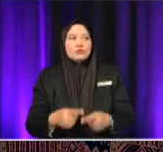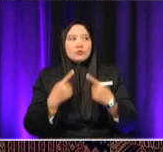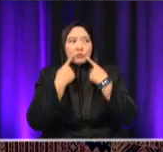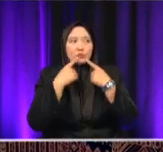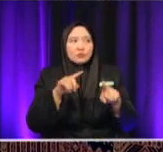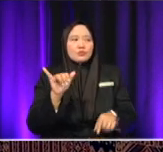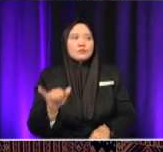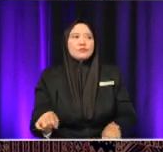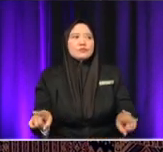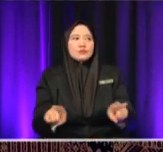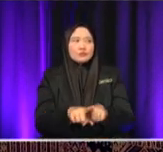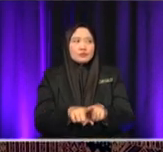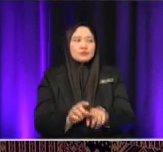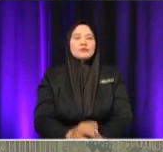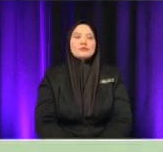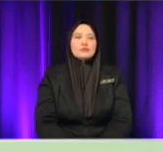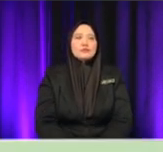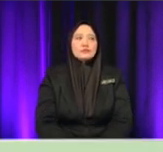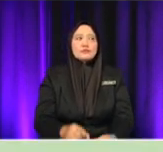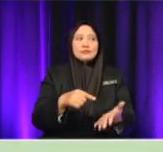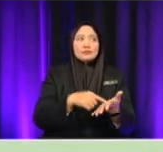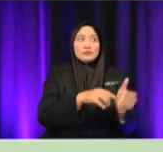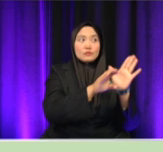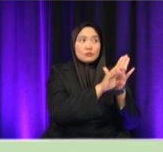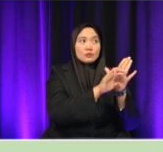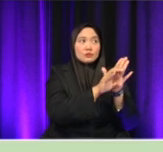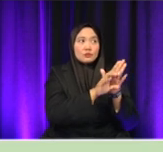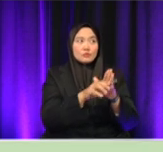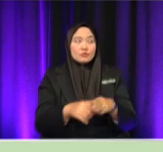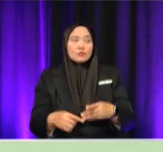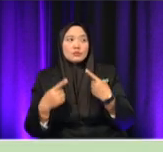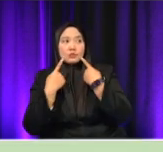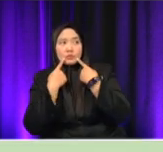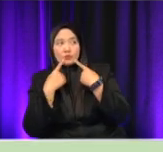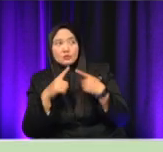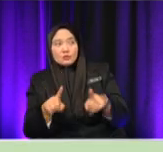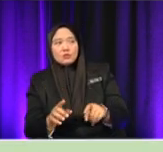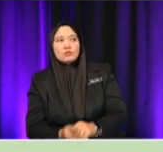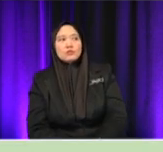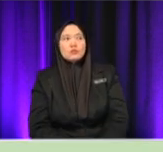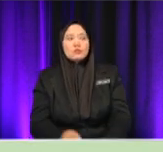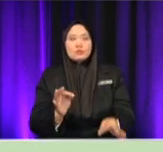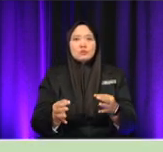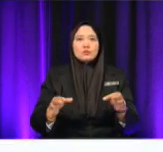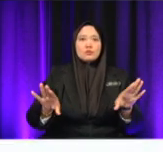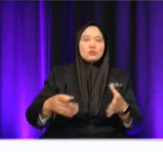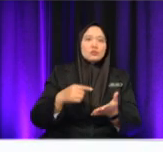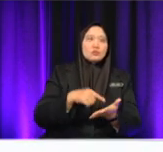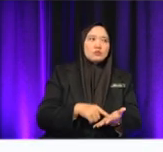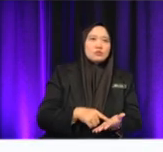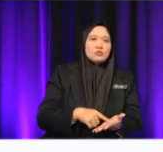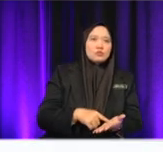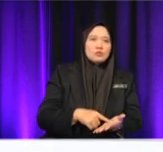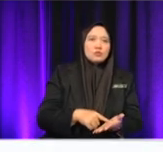eee jadikan contoh Oke begitulah untuk memudahkan bukan aku emang sini kita